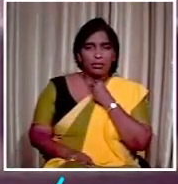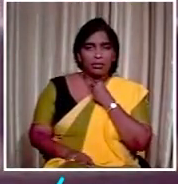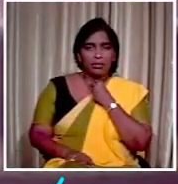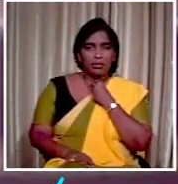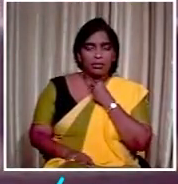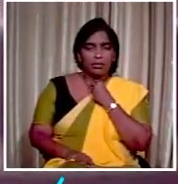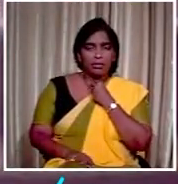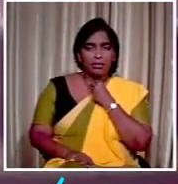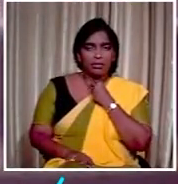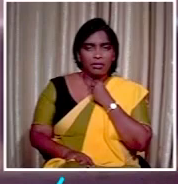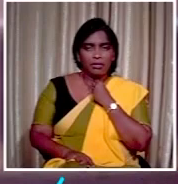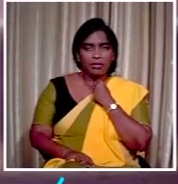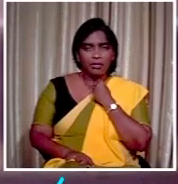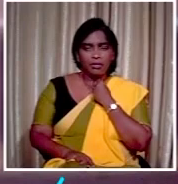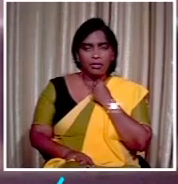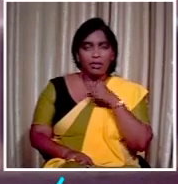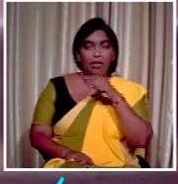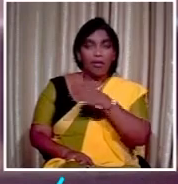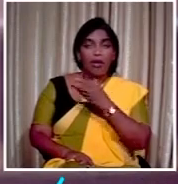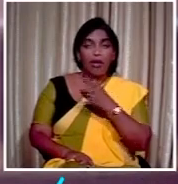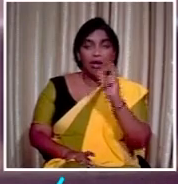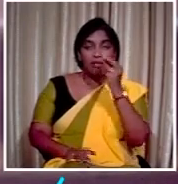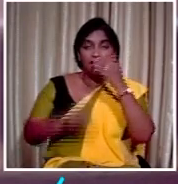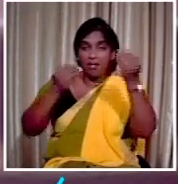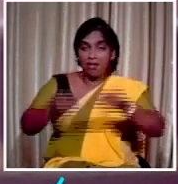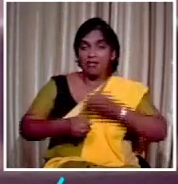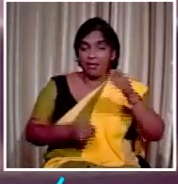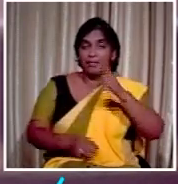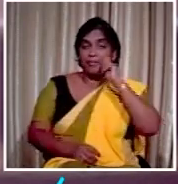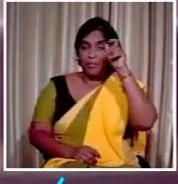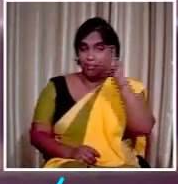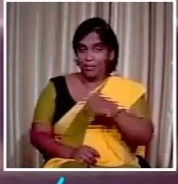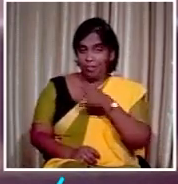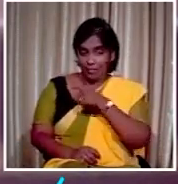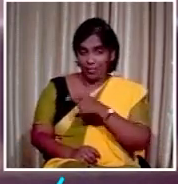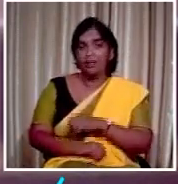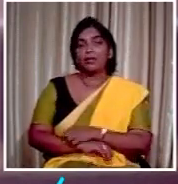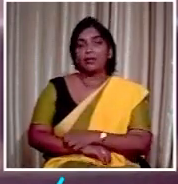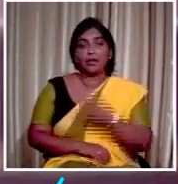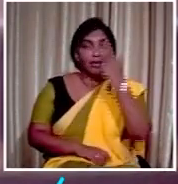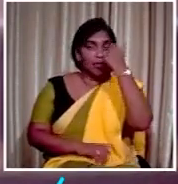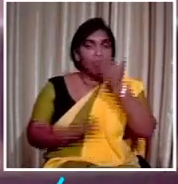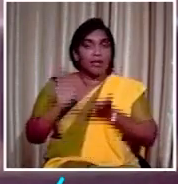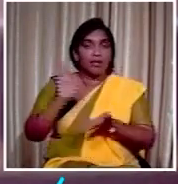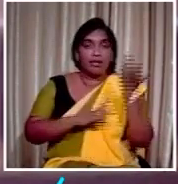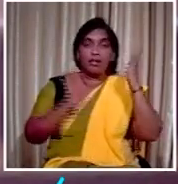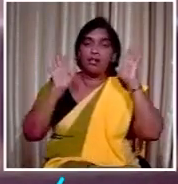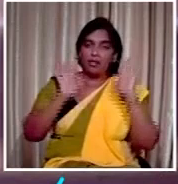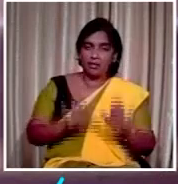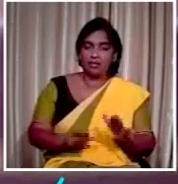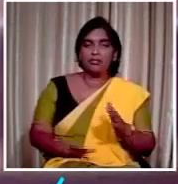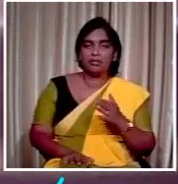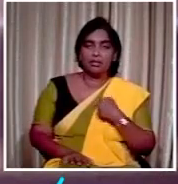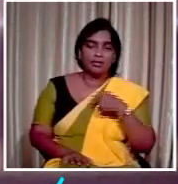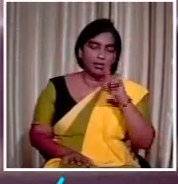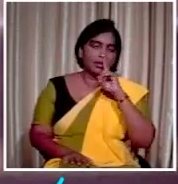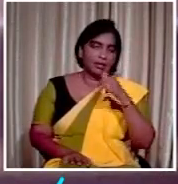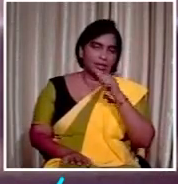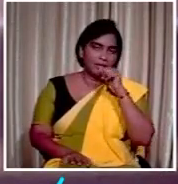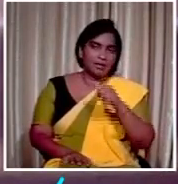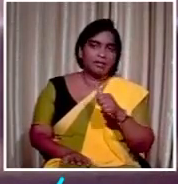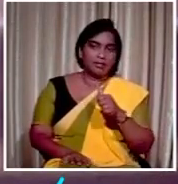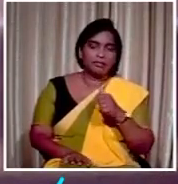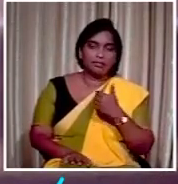बोरलू गोड बोरलू कपन बोरलू कपन मैन क्यूवा मे फल्ली अन्नतु हेटी आई गेल इक मंगित मट एत